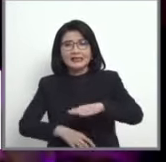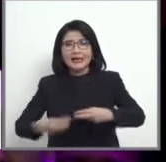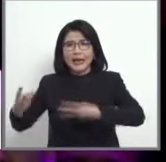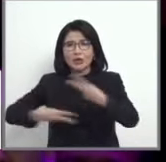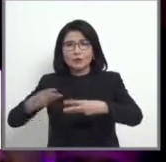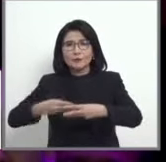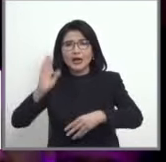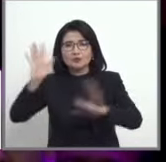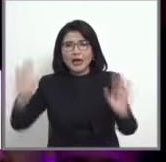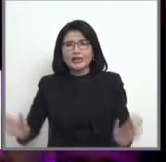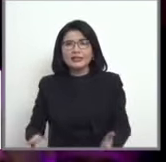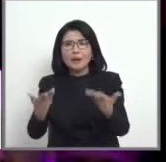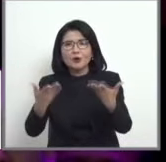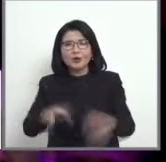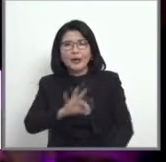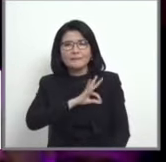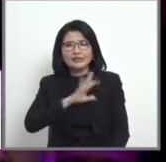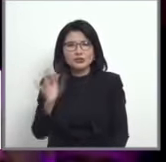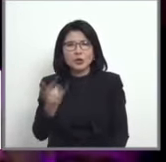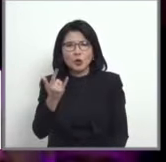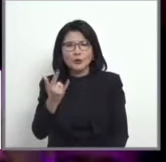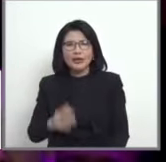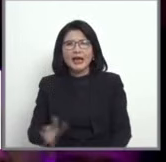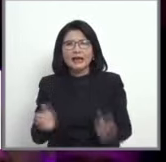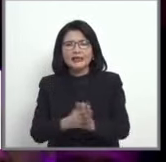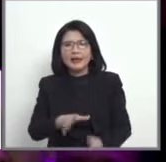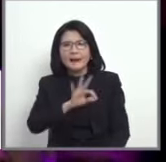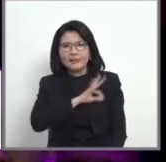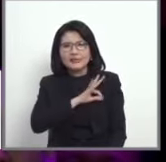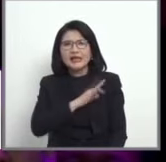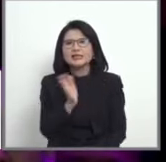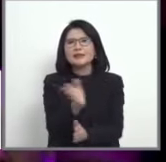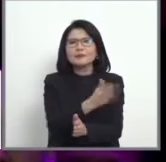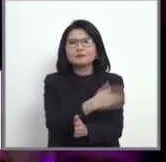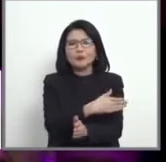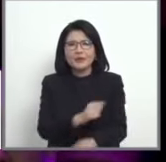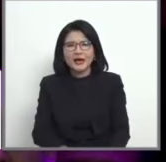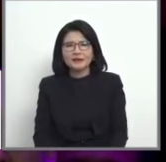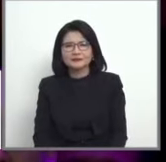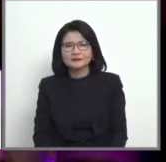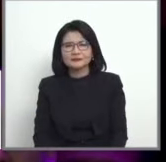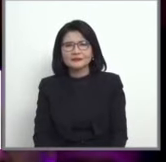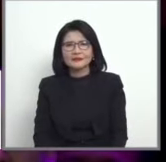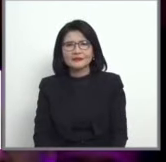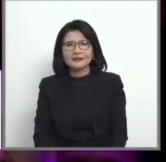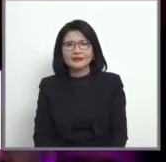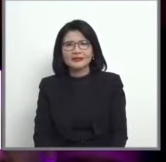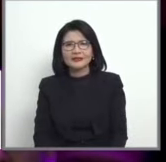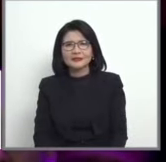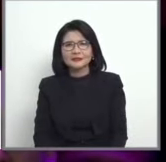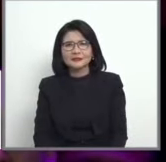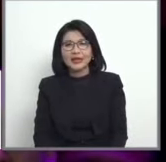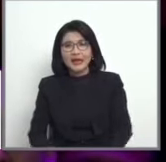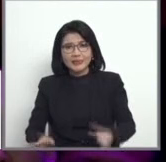dibangun oleh Presiden Joko Widodo dan presiden-presiden sebelumnya saudara-saudara sekalian demikian